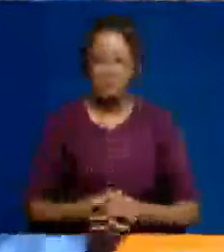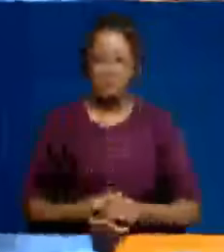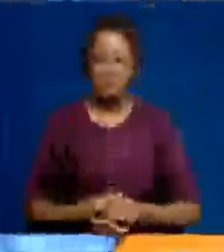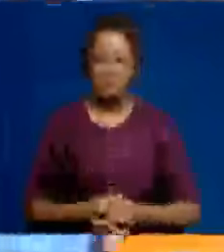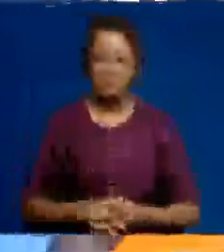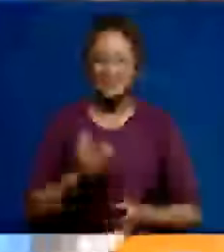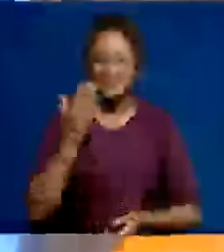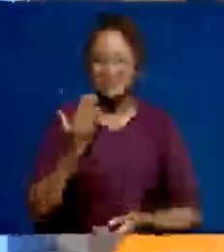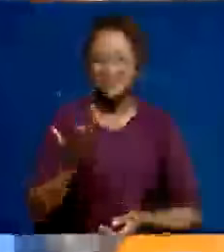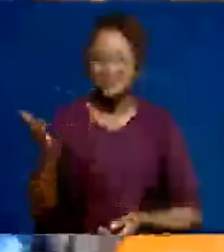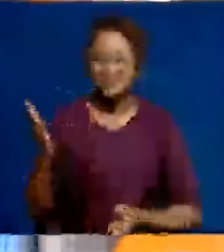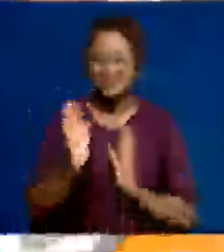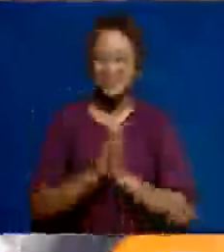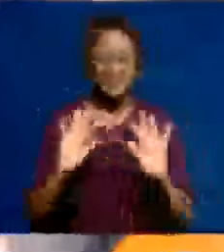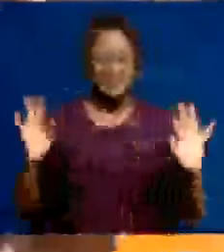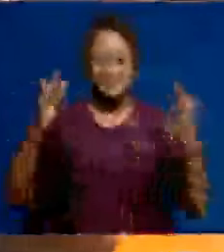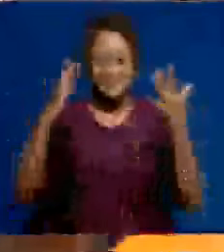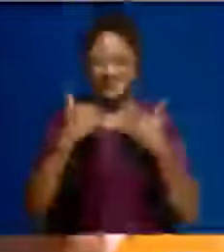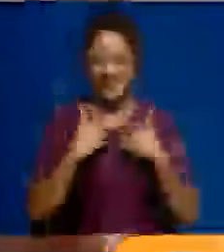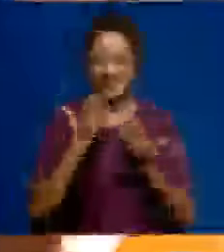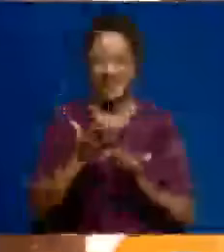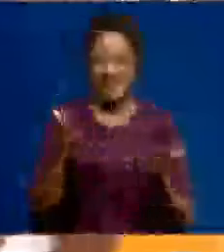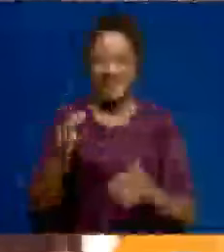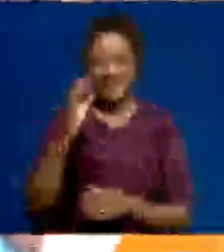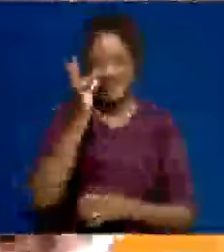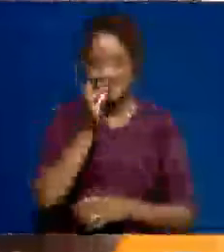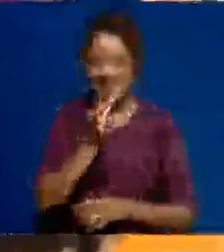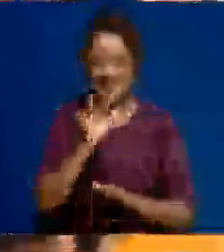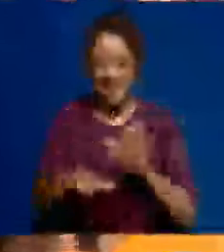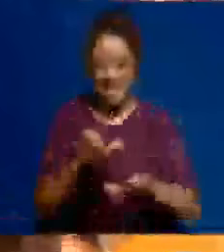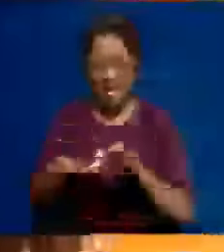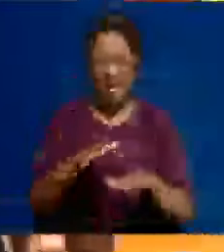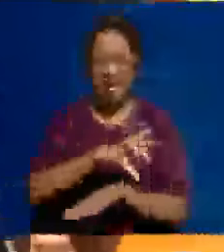Ndizo mbwembwe zilizosheheni eneo la Kianyaga, kaunti ya Kirinyaga.